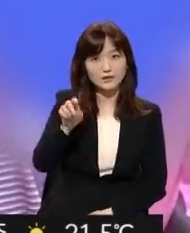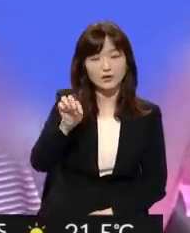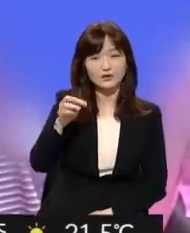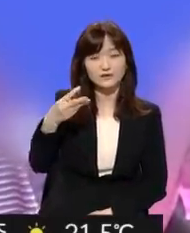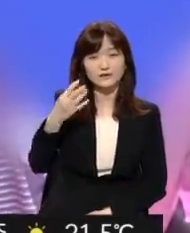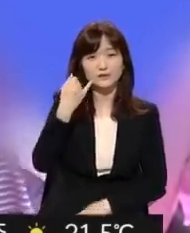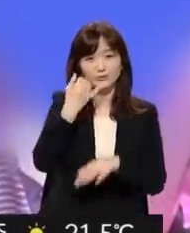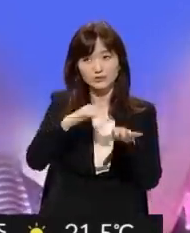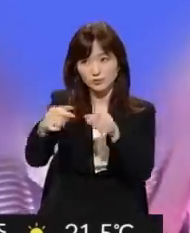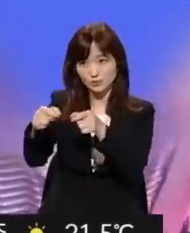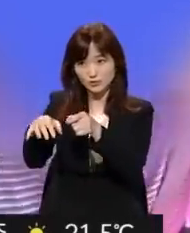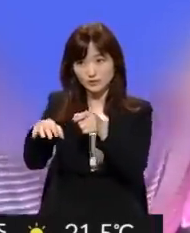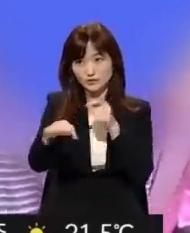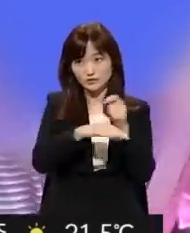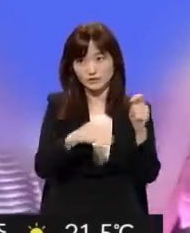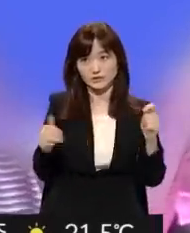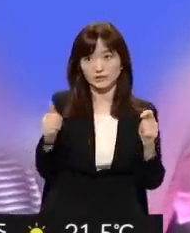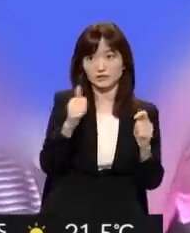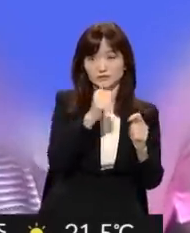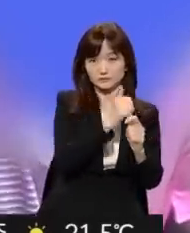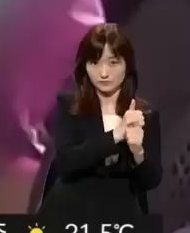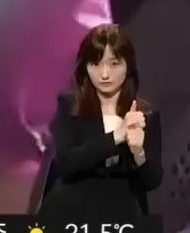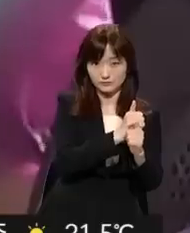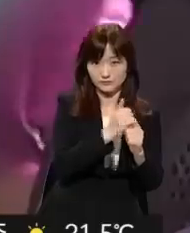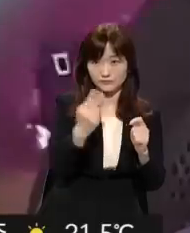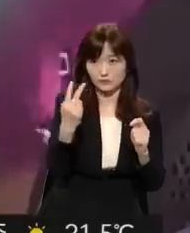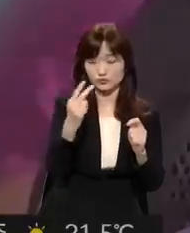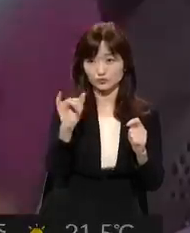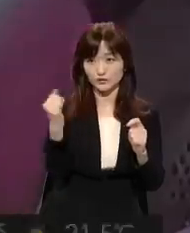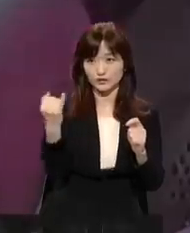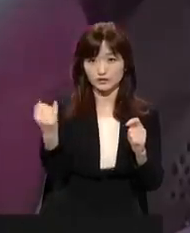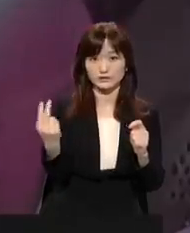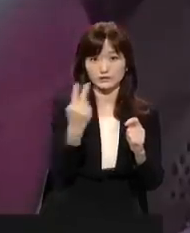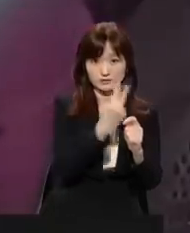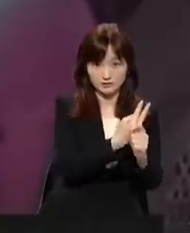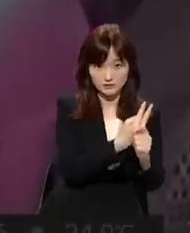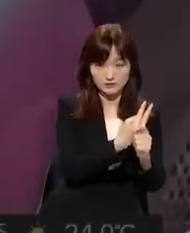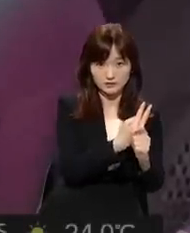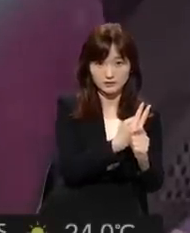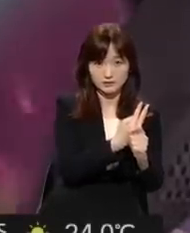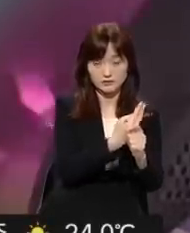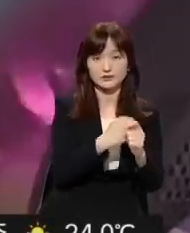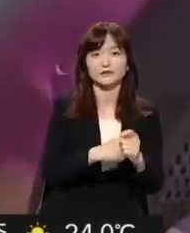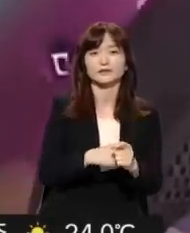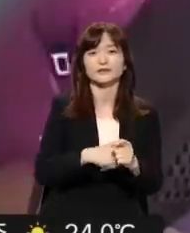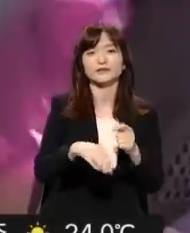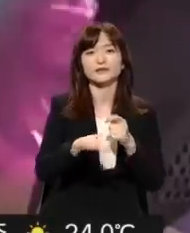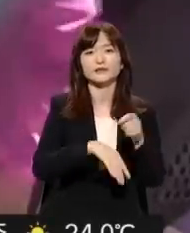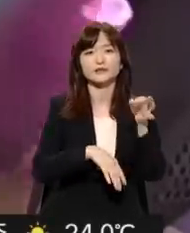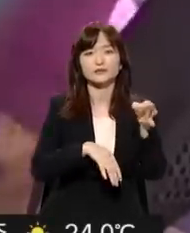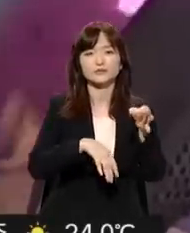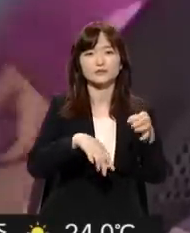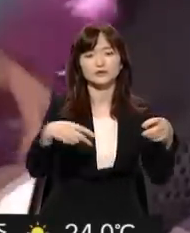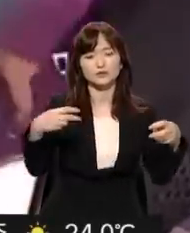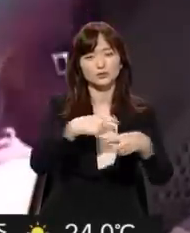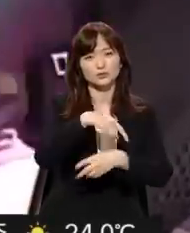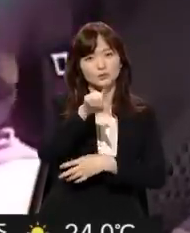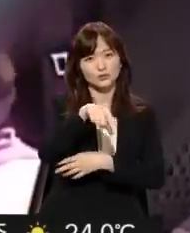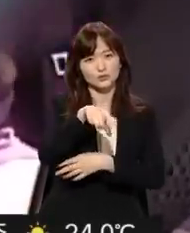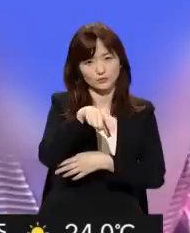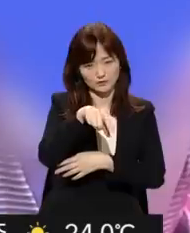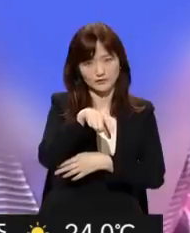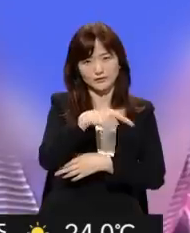해수욕장에서 저렇게 택시를 잡아서 탑승하고 있는 여성 두 명. 기사님, 택시비는 교통카드로 결제할게요. 대전까지 고고씽